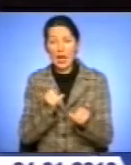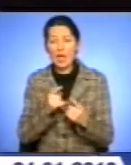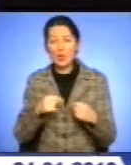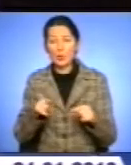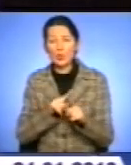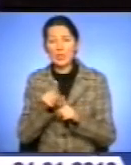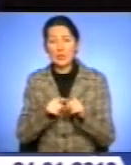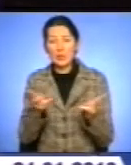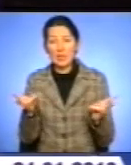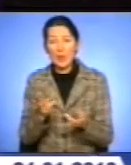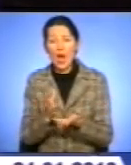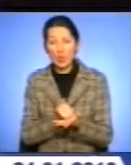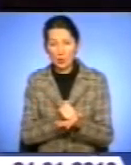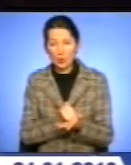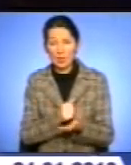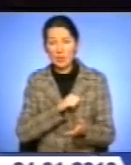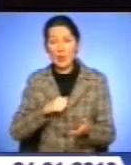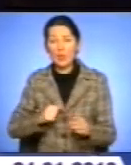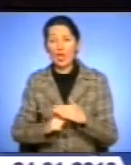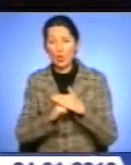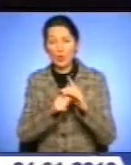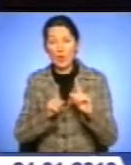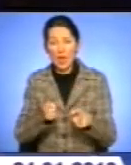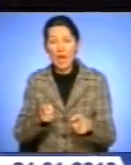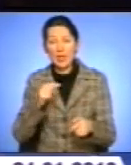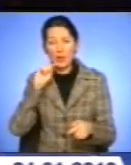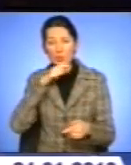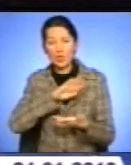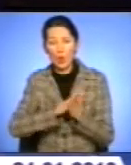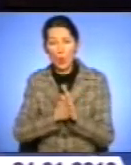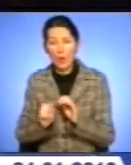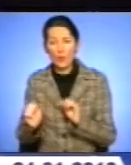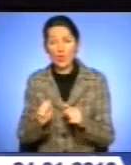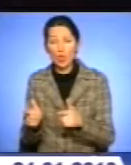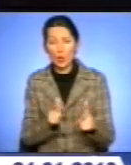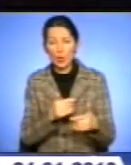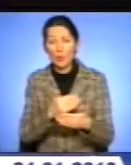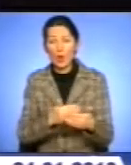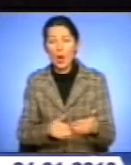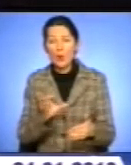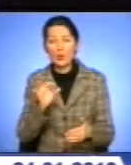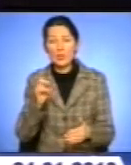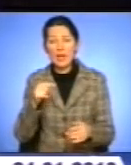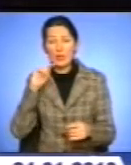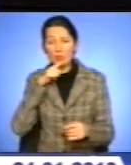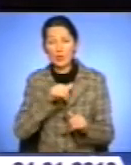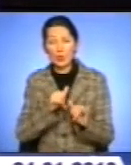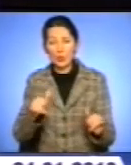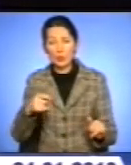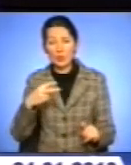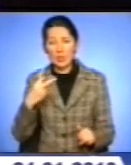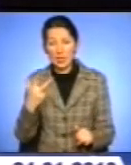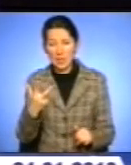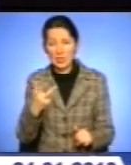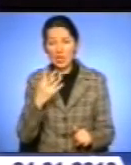мріяти, а необхідно розуміти і приймати ту ситуацію, що склалася наразі в державі. Адже та структура економіки, що існує зараз, це